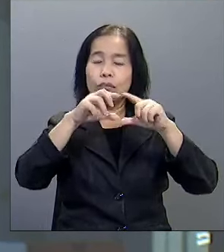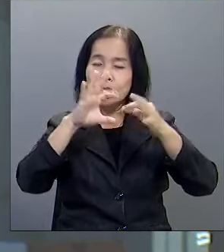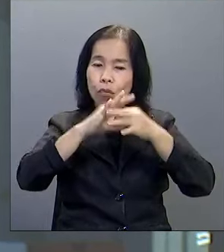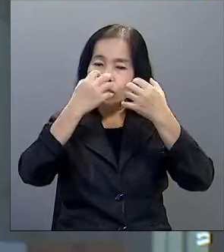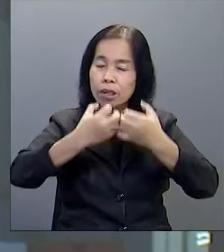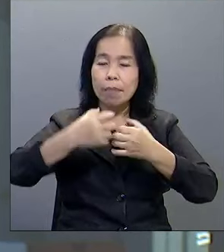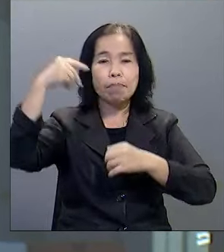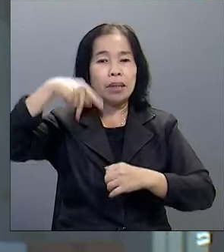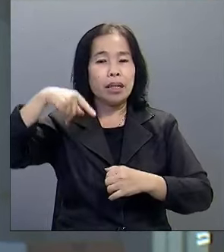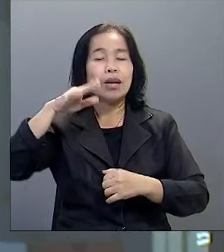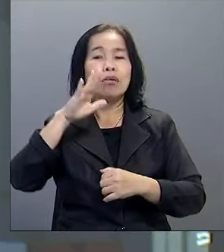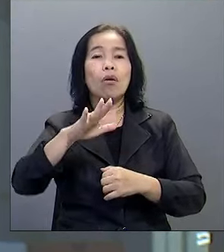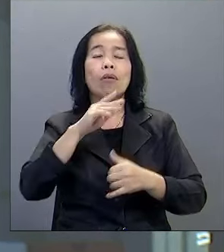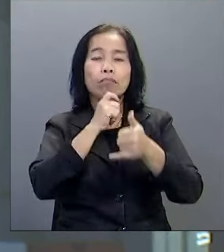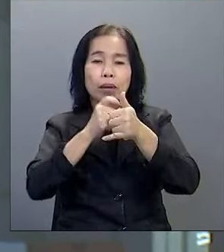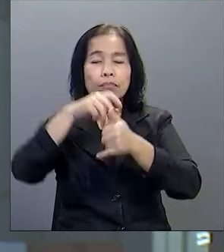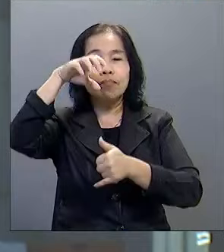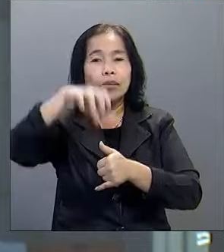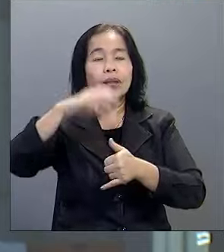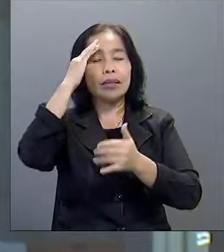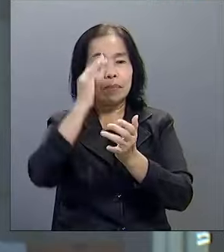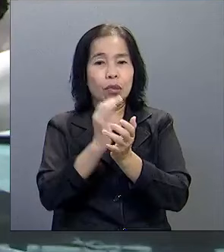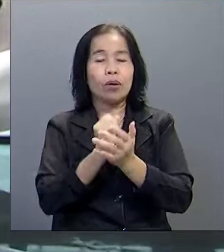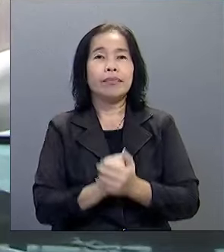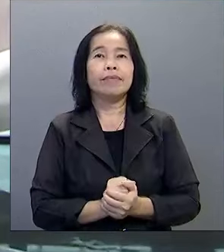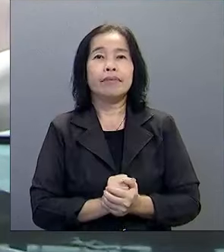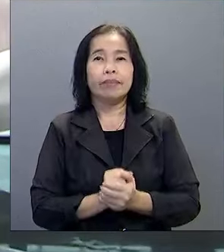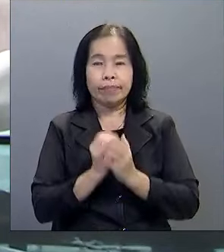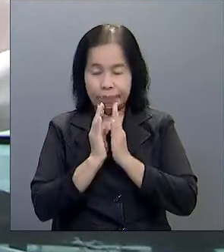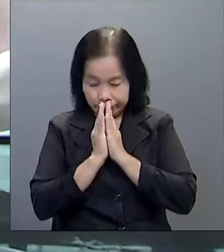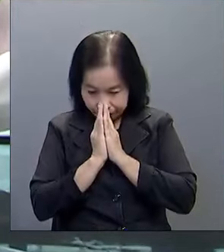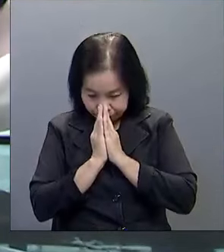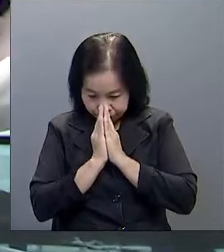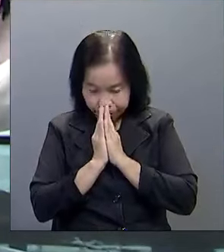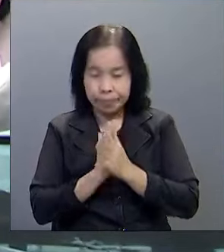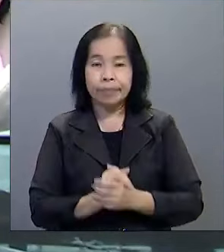ษ กองมาครับการสบสวสอบสวนกองบญชาการตำหรจนาคอนบานขบคณนำพดกบนไทยครับบับ